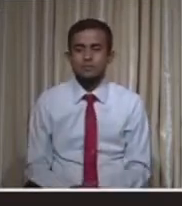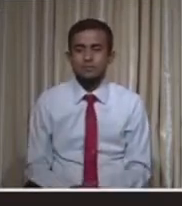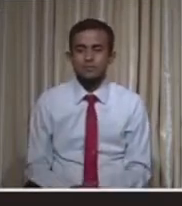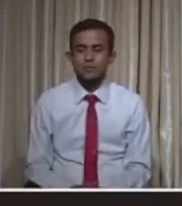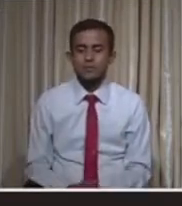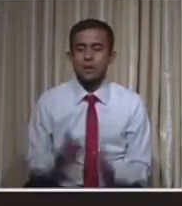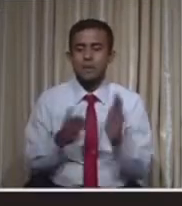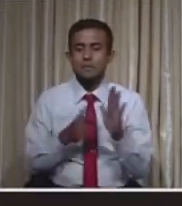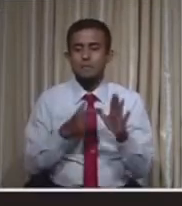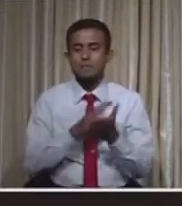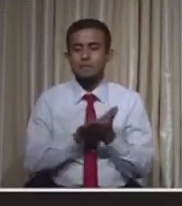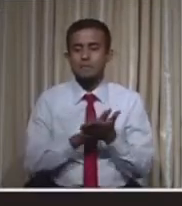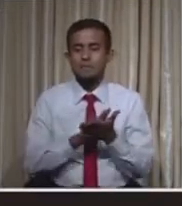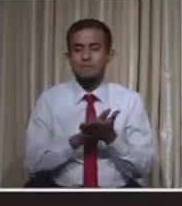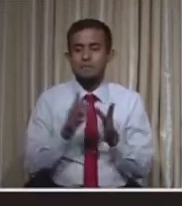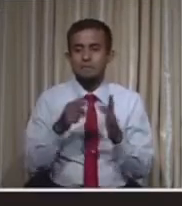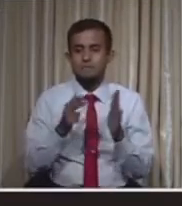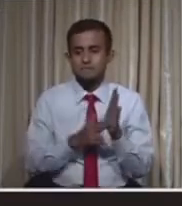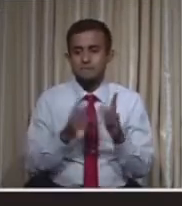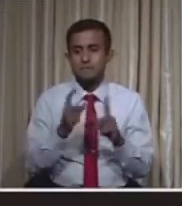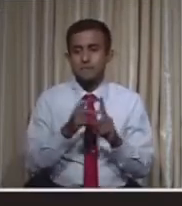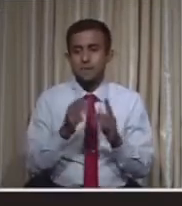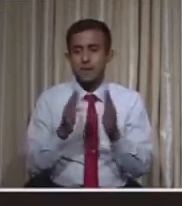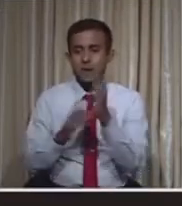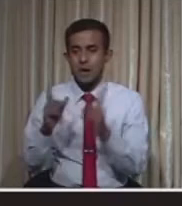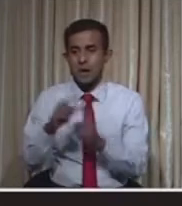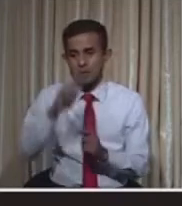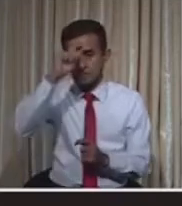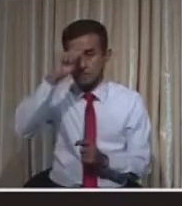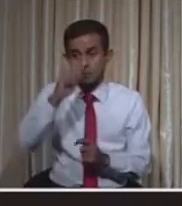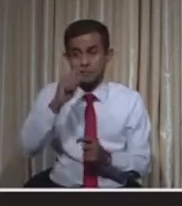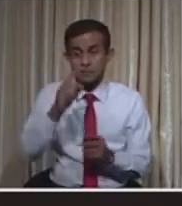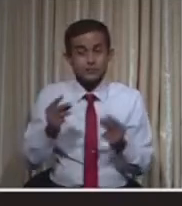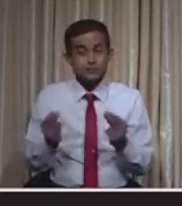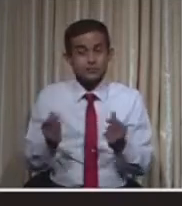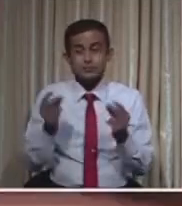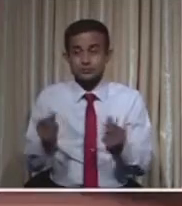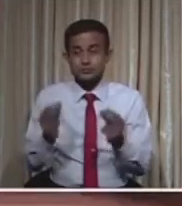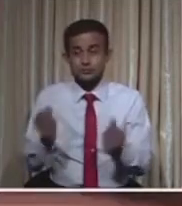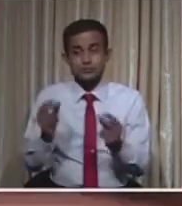මහින්ද ආනන්ද අලුත්ගමගේ ඇමතිතුමා බොහොම වේගවත්